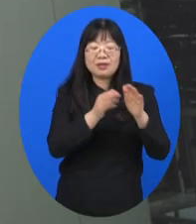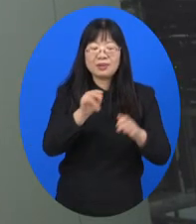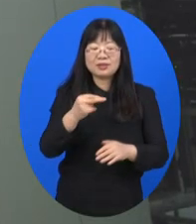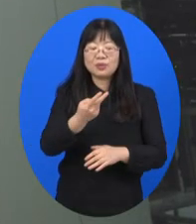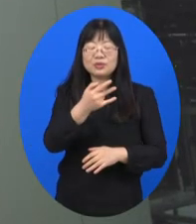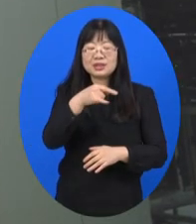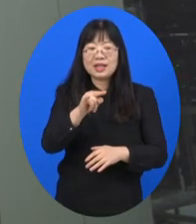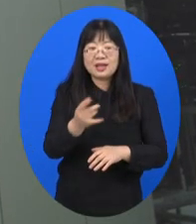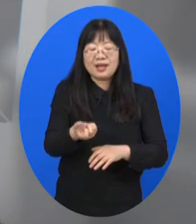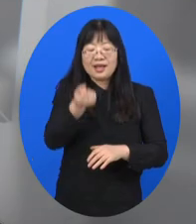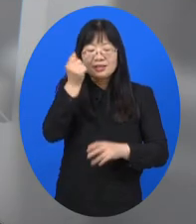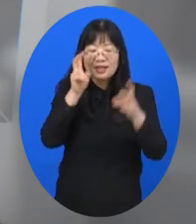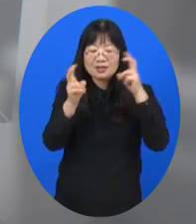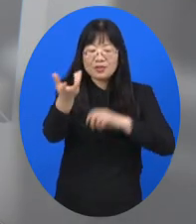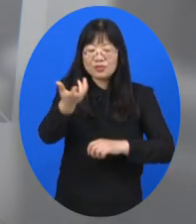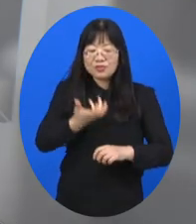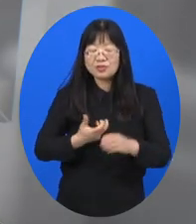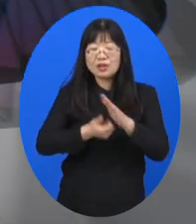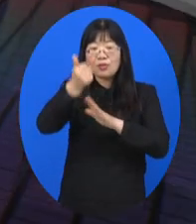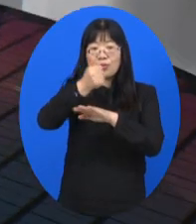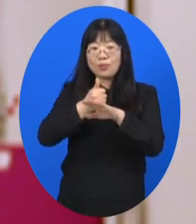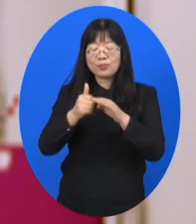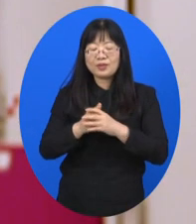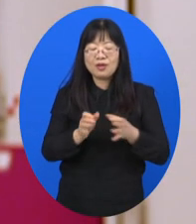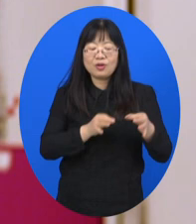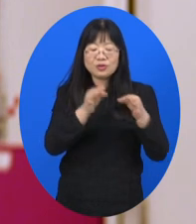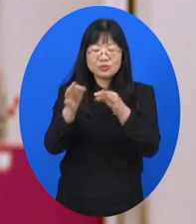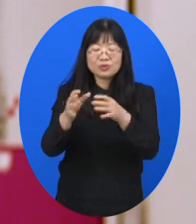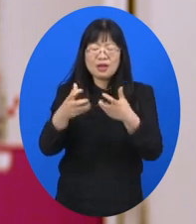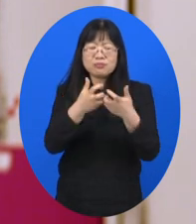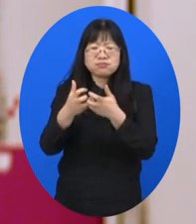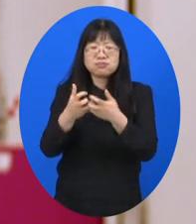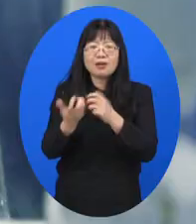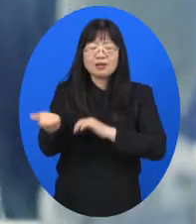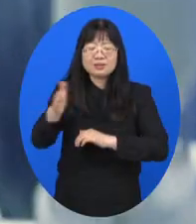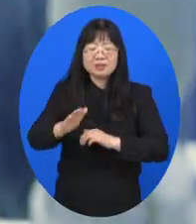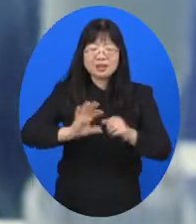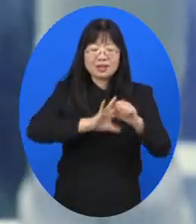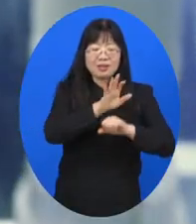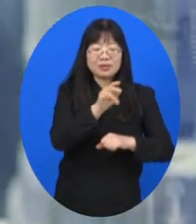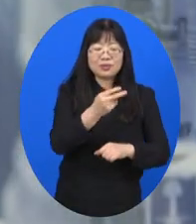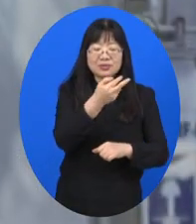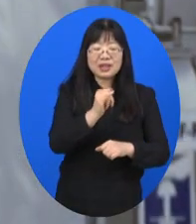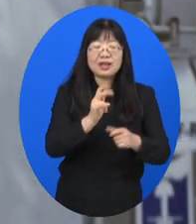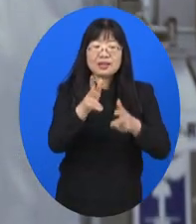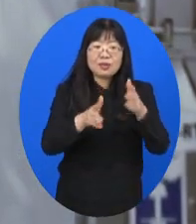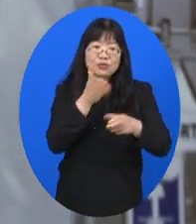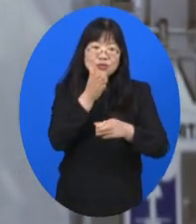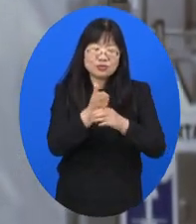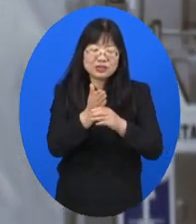반도체 소재 기업까지 유치하는 데 성공. 투자 빙하기 속에도 세계적 반도체 산업의